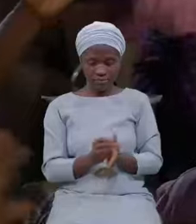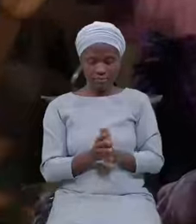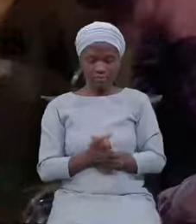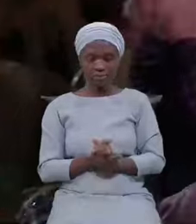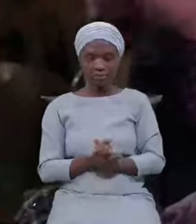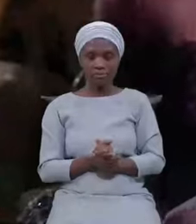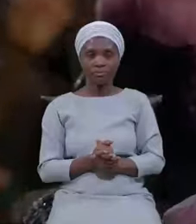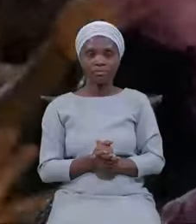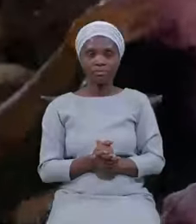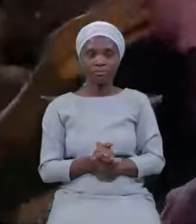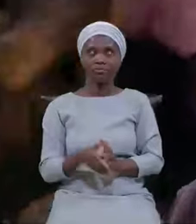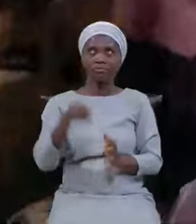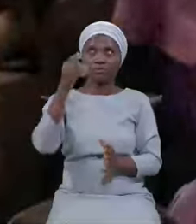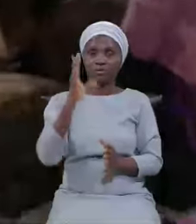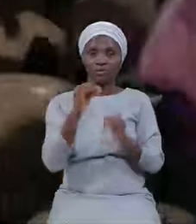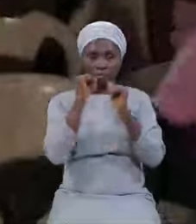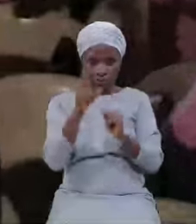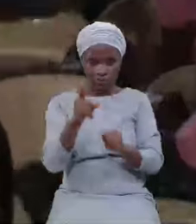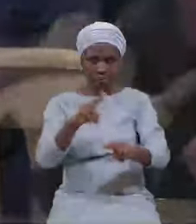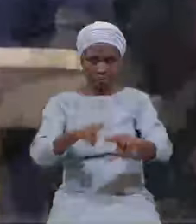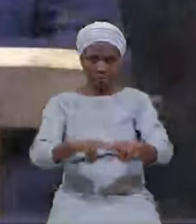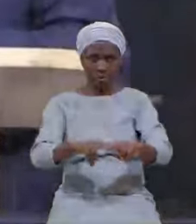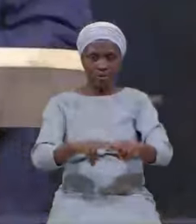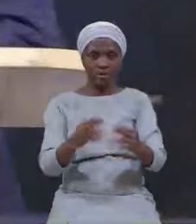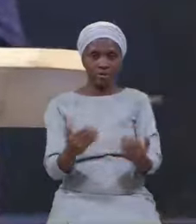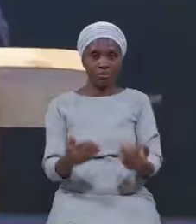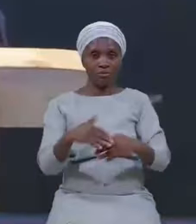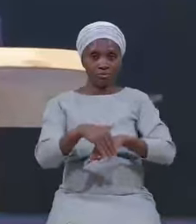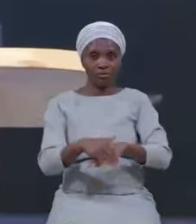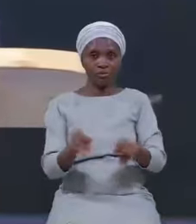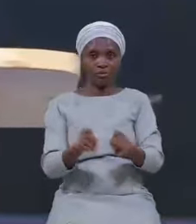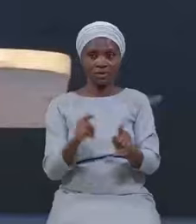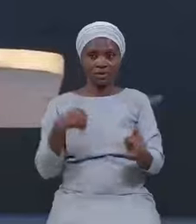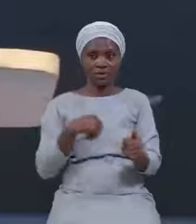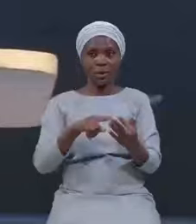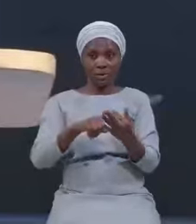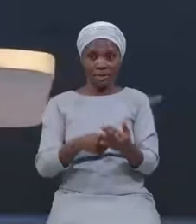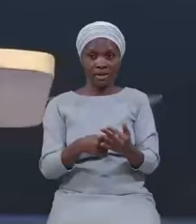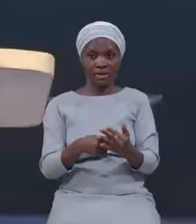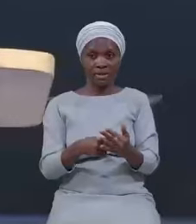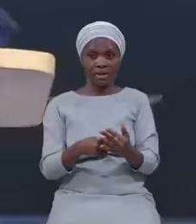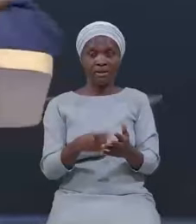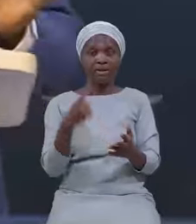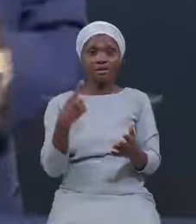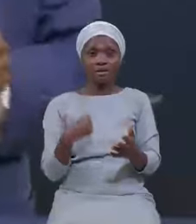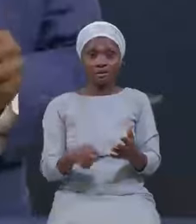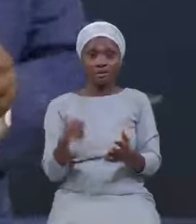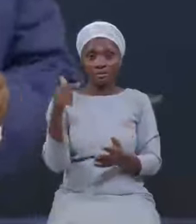asseoir. Ce soir, comme nous commençons la croisade de ce